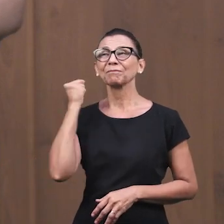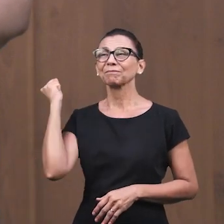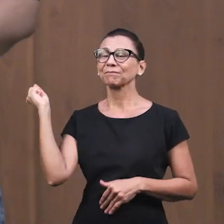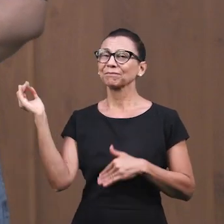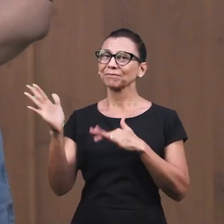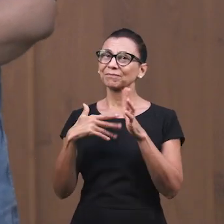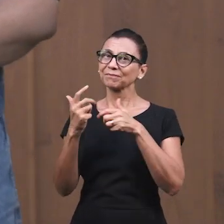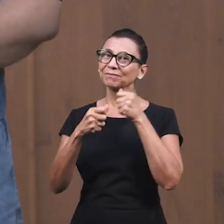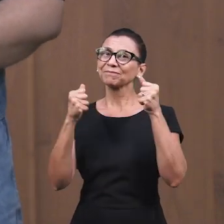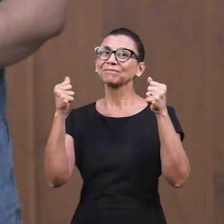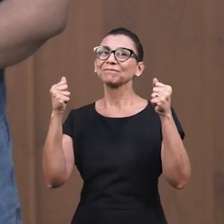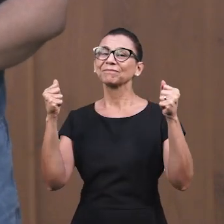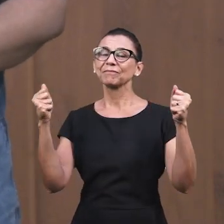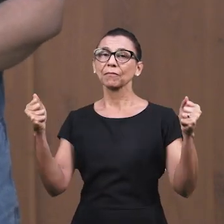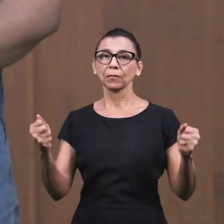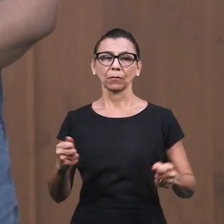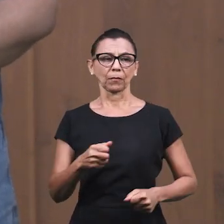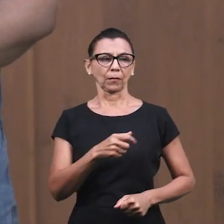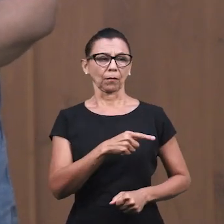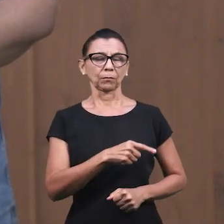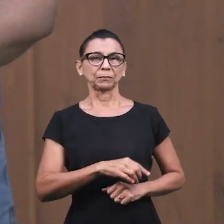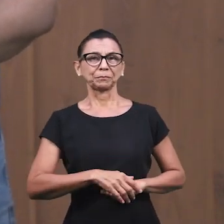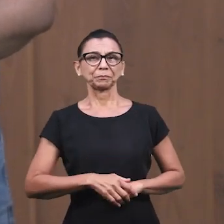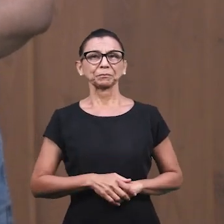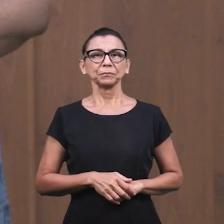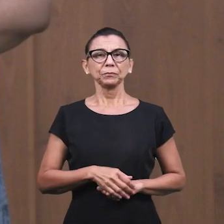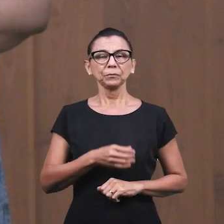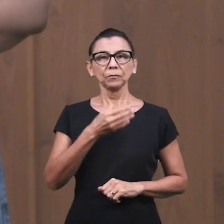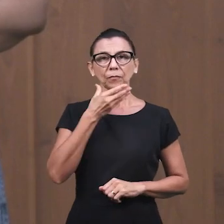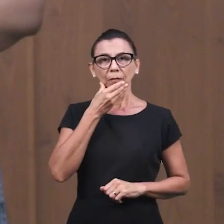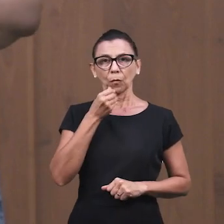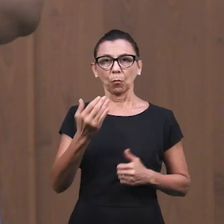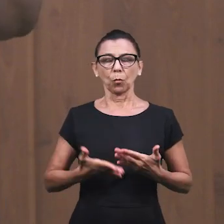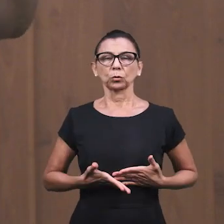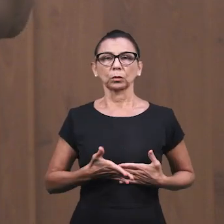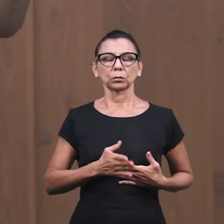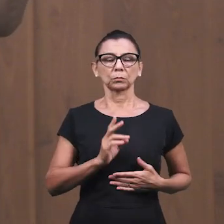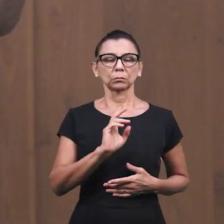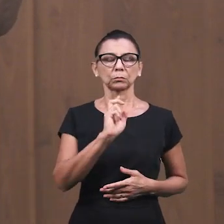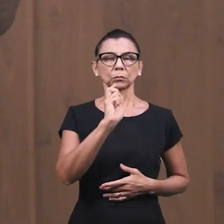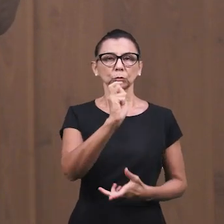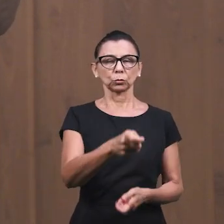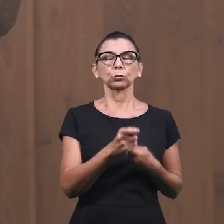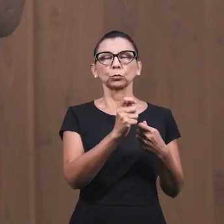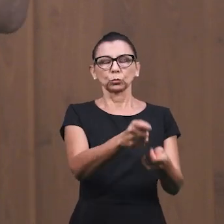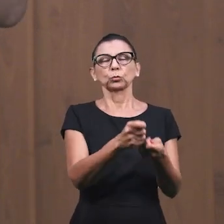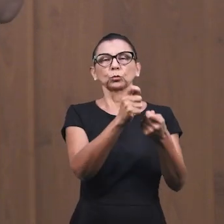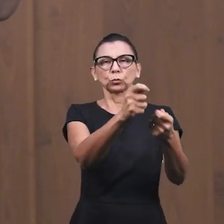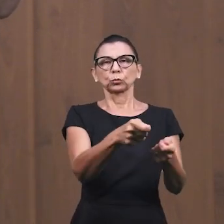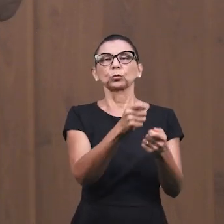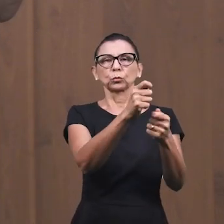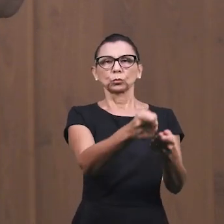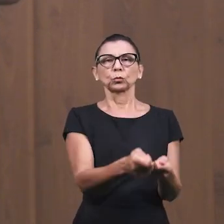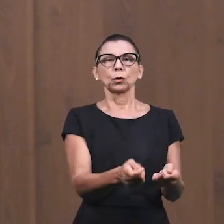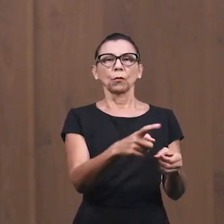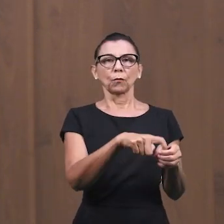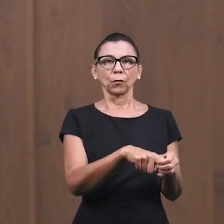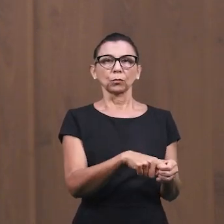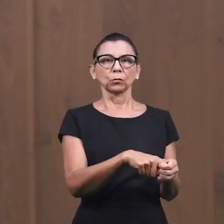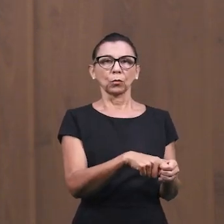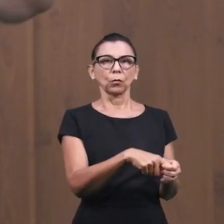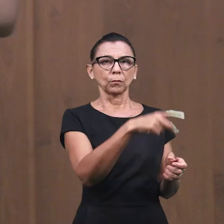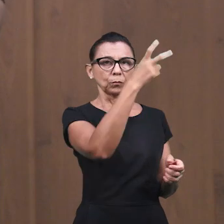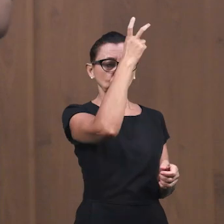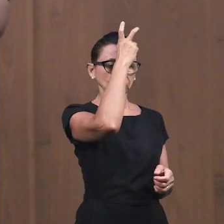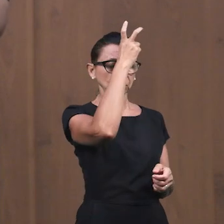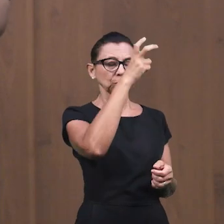sauveur. Alléluia. Le majordome alors est revenu en Éthiopie, mais maintenant il avait sa vie